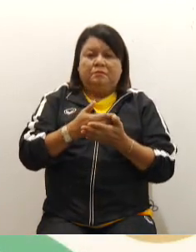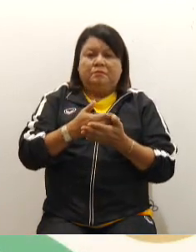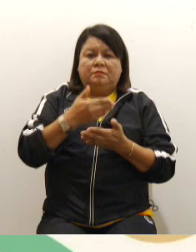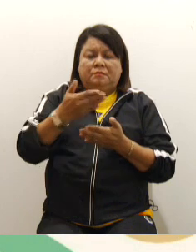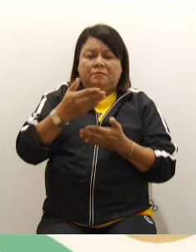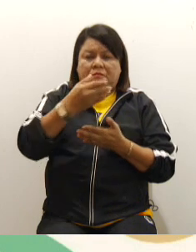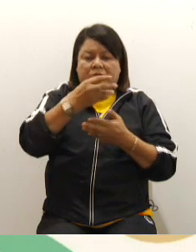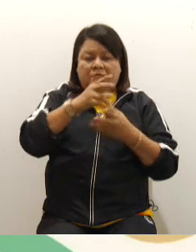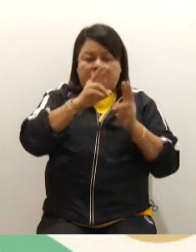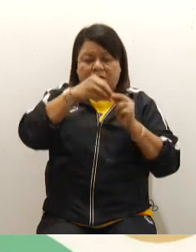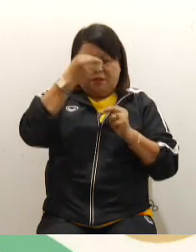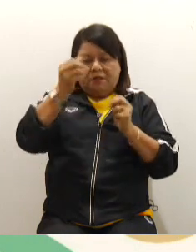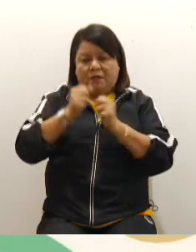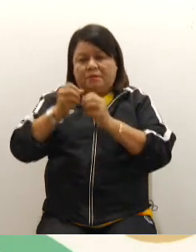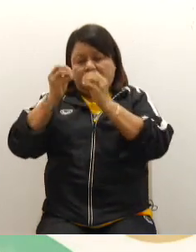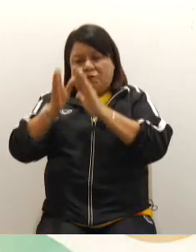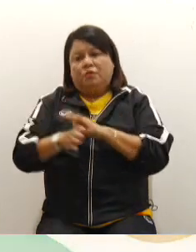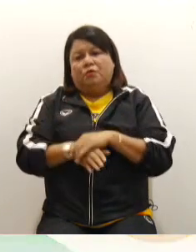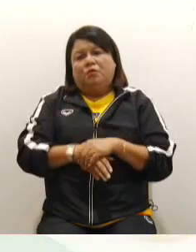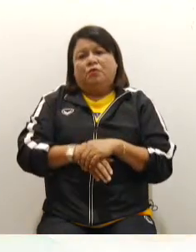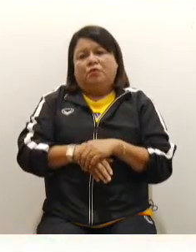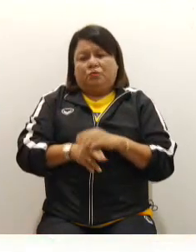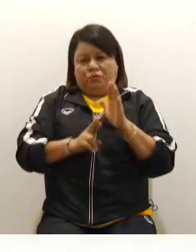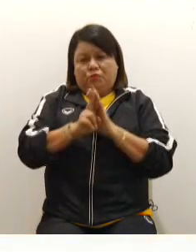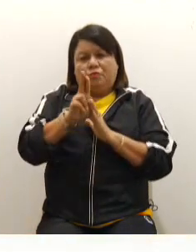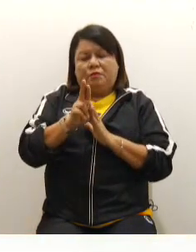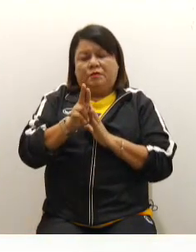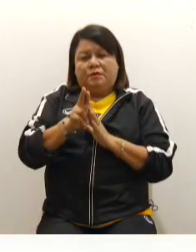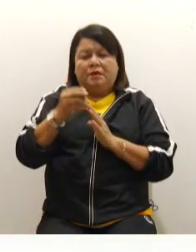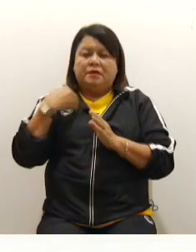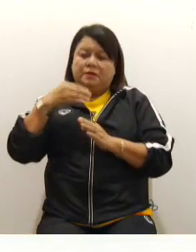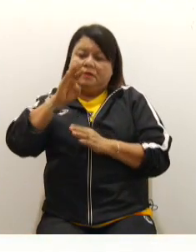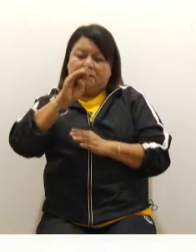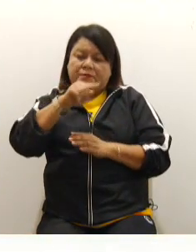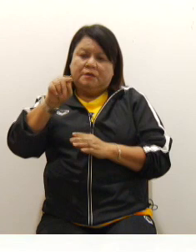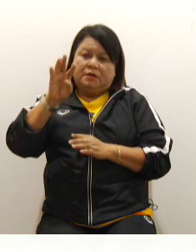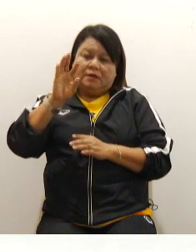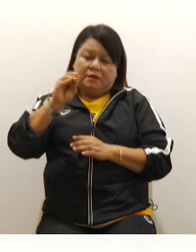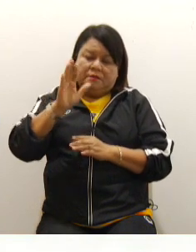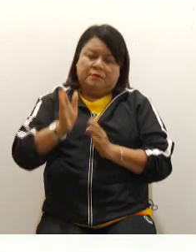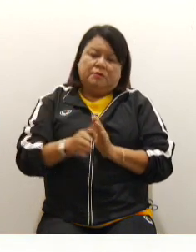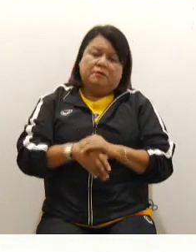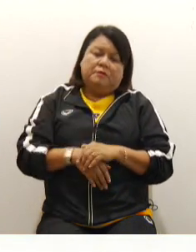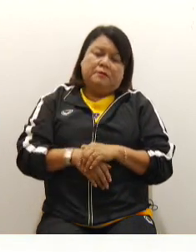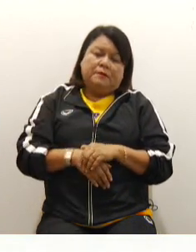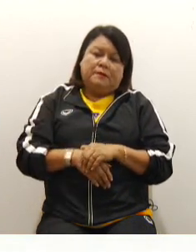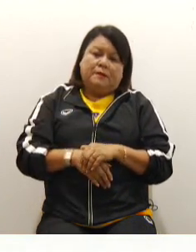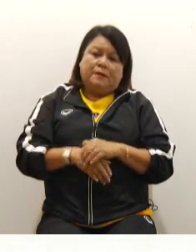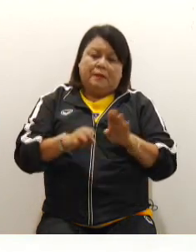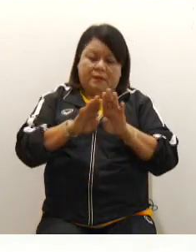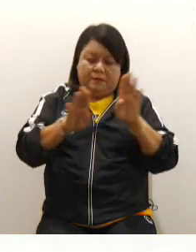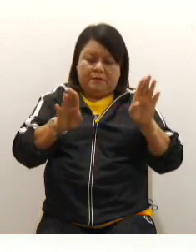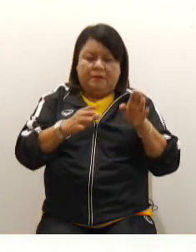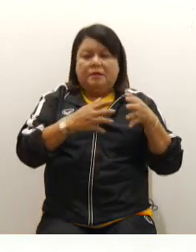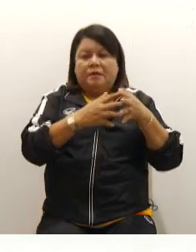าในเมืองไทยเนี่ยจำนวนนักเรียนต่อครูเนี่ยสูงมากนะคะอาจจะ40-50 คนถ้าเปิดเป็นของทางอเมริก